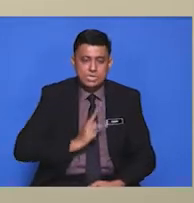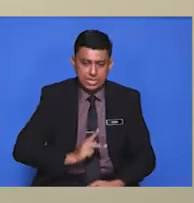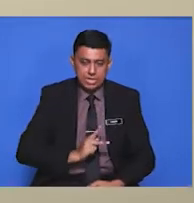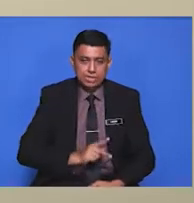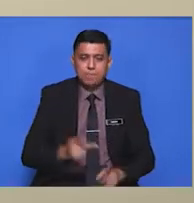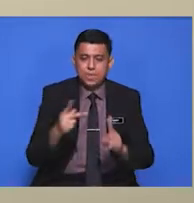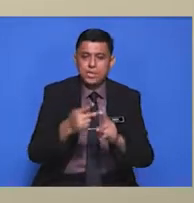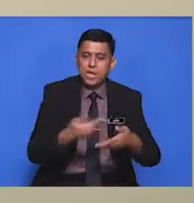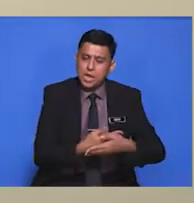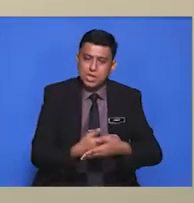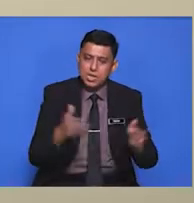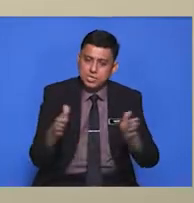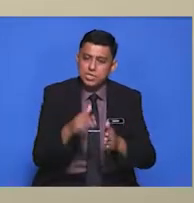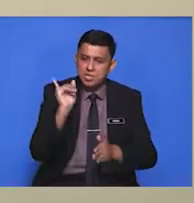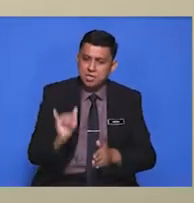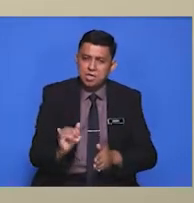sedang sakit.